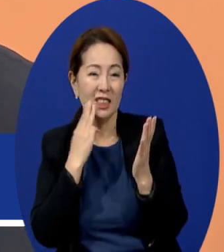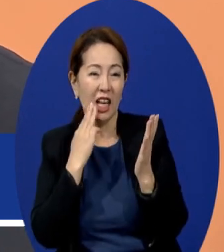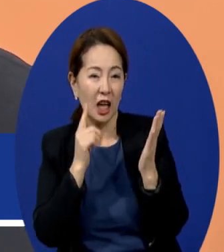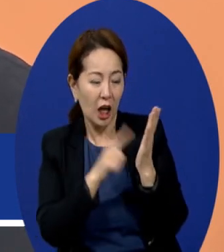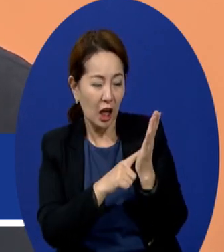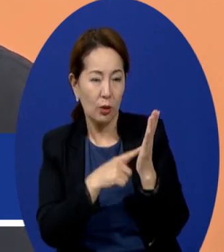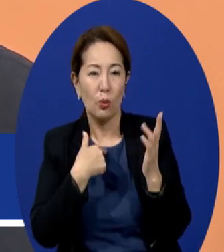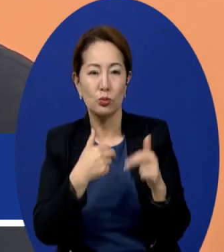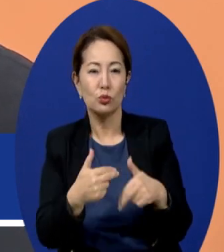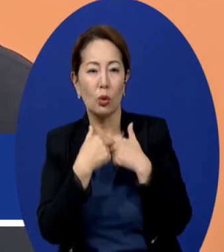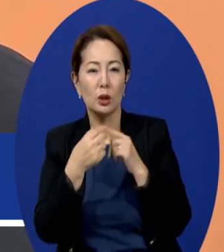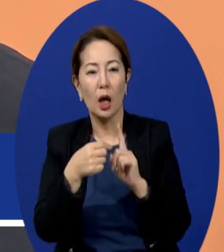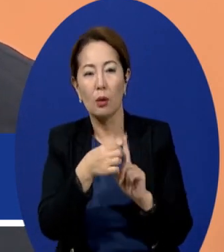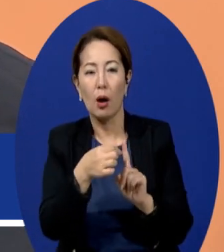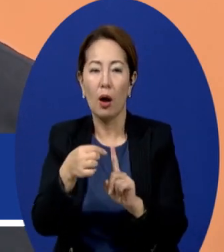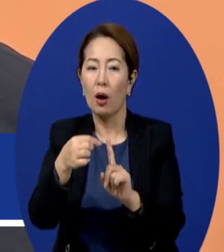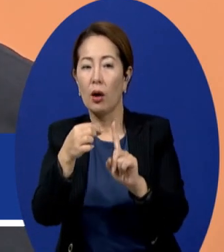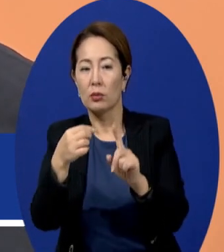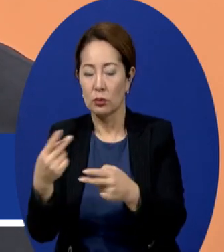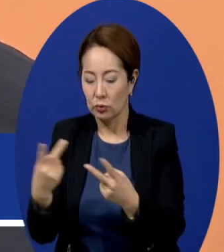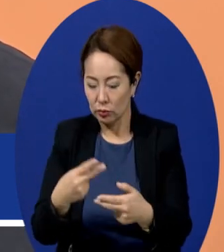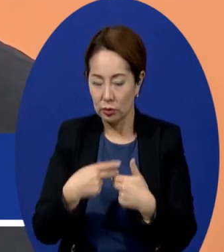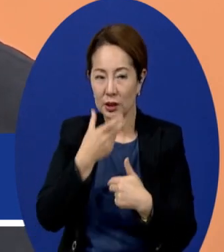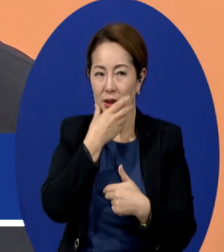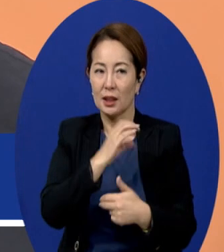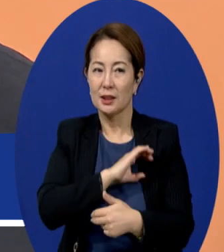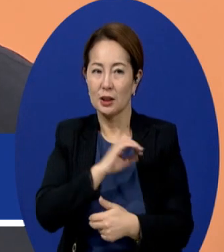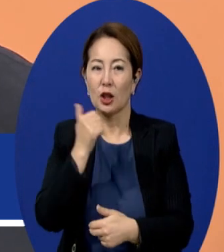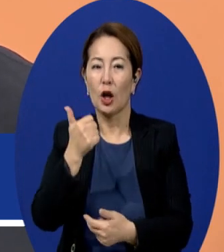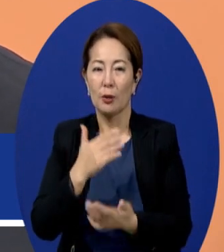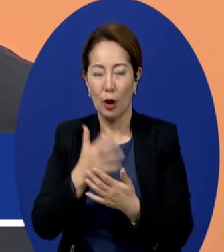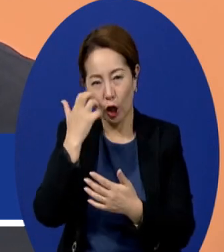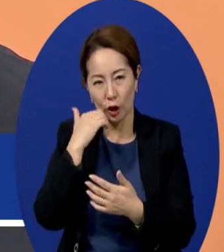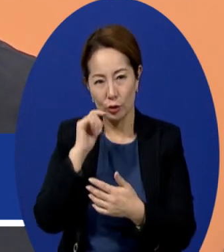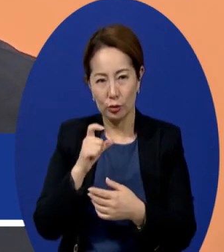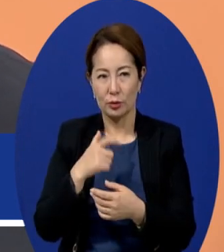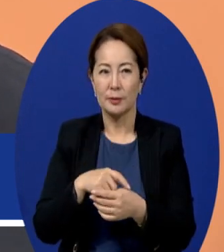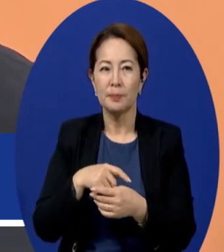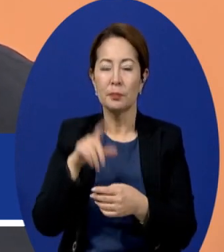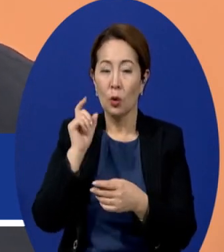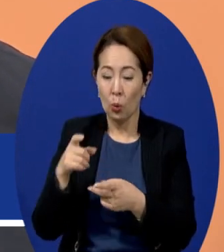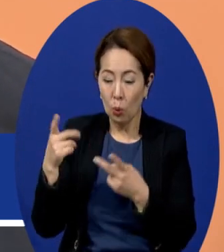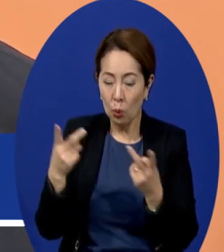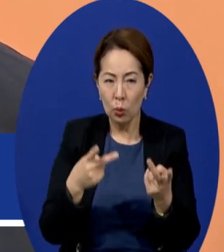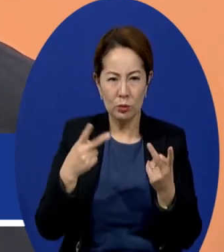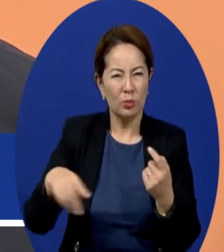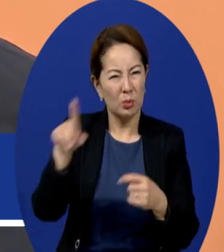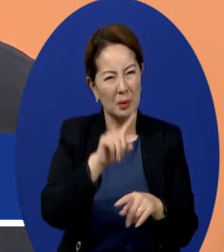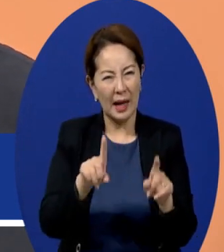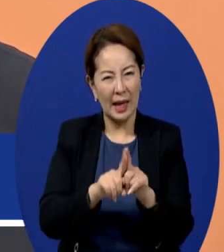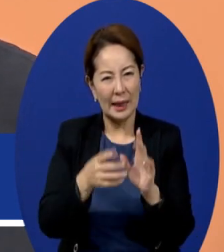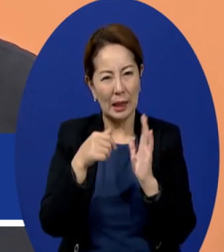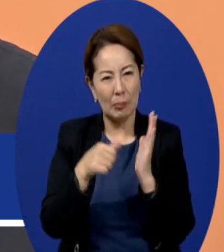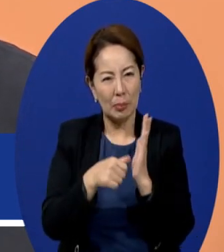үйлчлэл бидэнд үйлчлэж өгнөс чи одоо энэ их л гоё санагдчихжээ тэгээ одоо бид шиг настаа ус тий энэ хүний үйлчлэл бүхэл газар ийм тавьчихвал